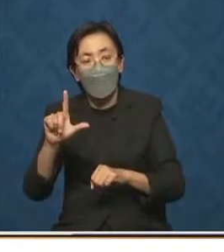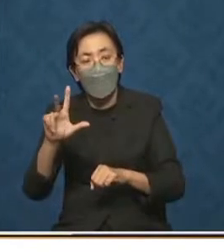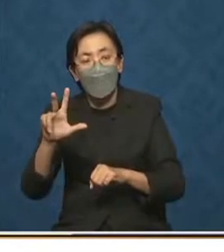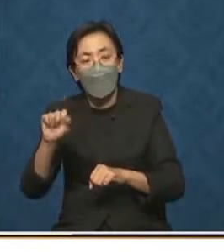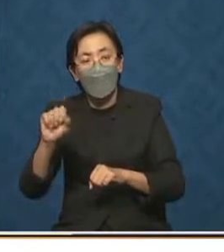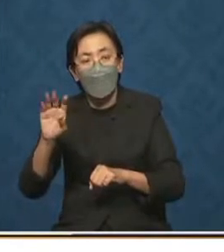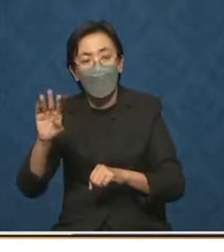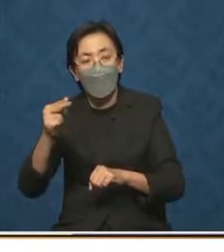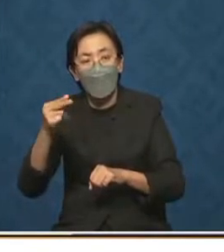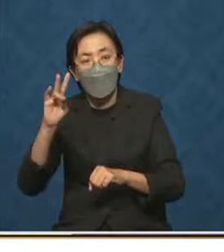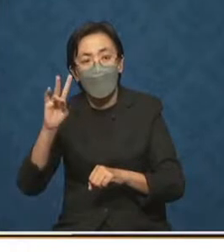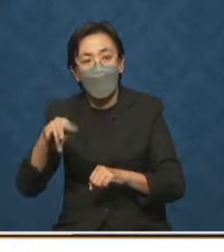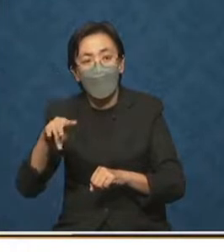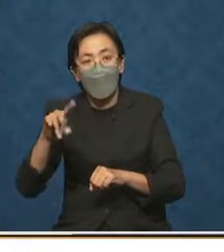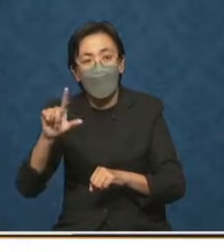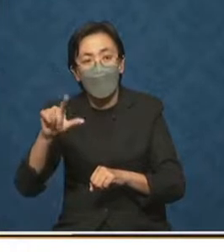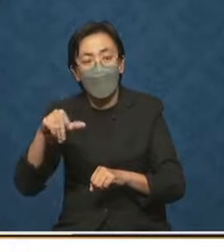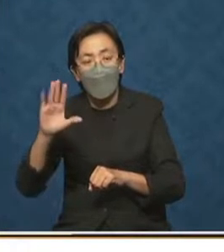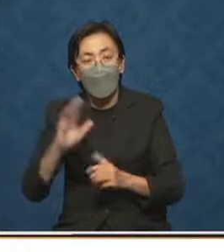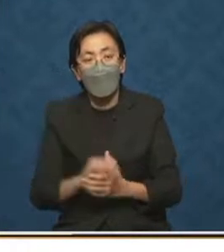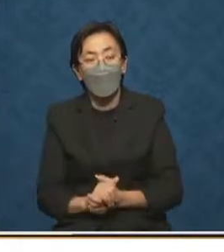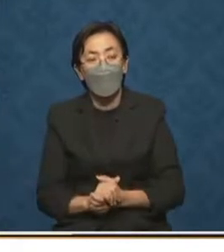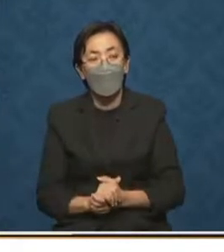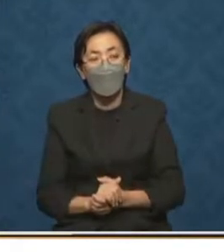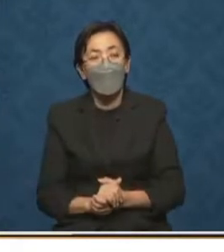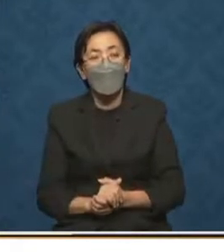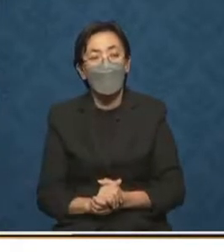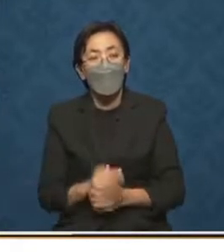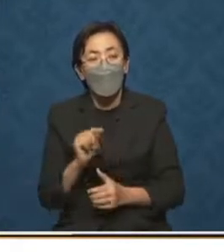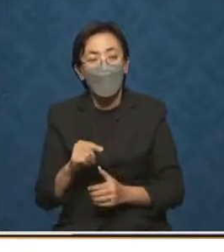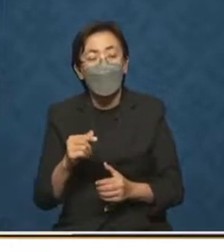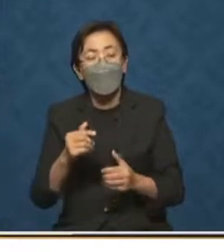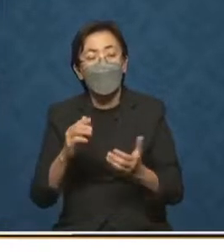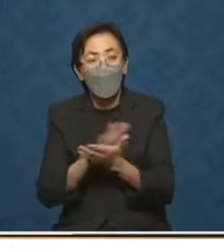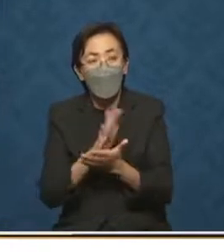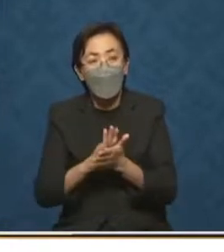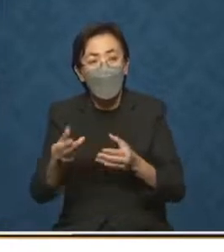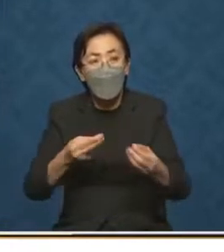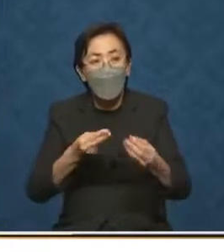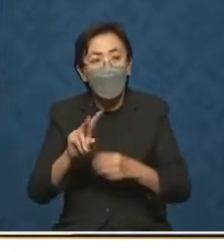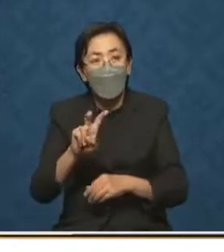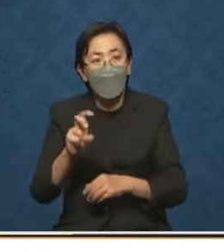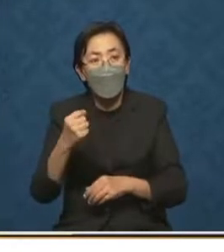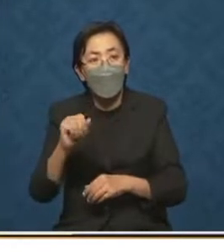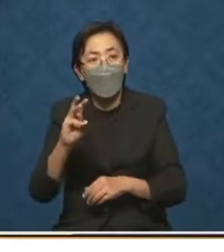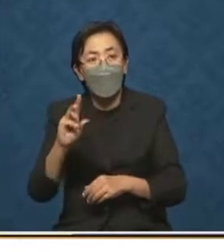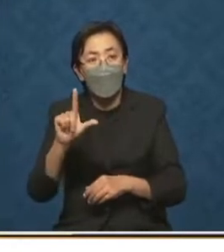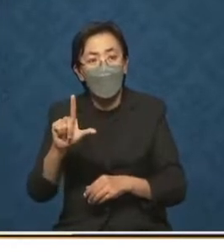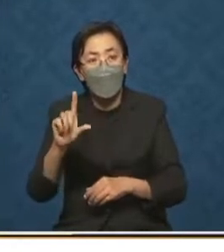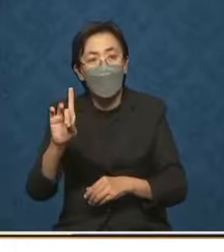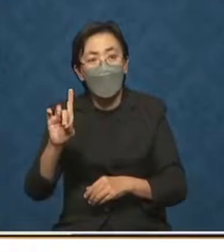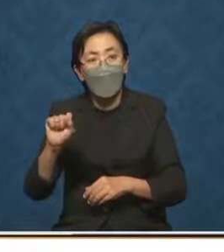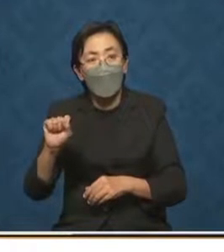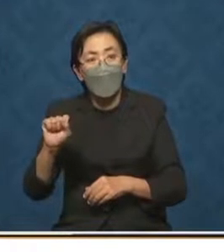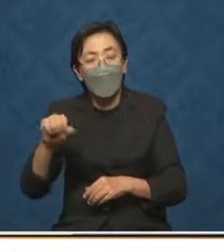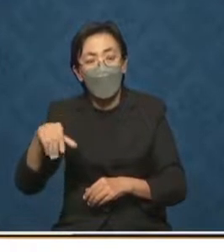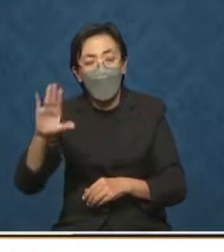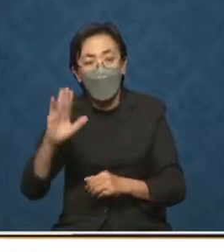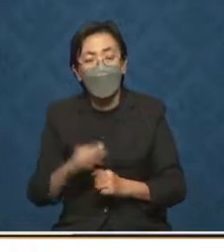7,000 ล้านบาทแต่ยื่นซองเสนอราคา 216,800,000